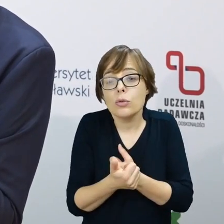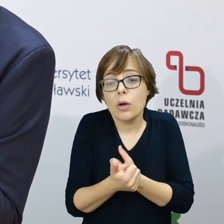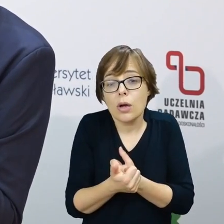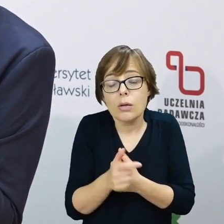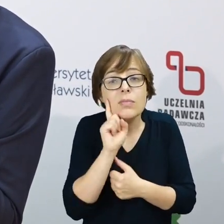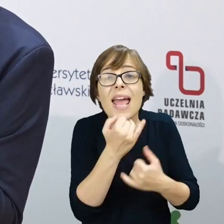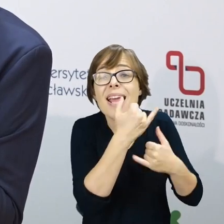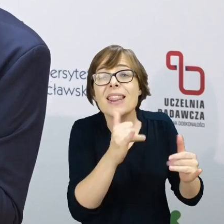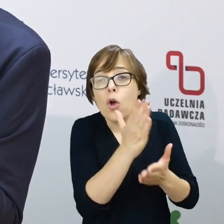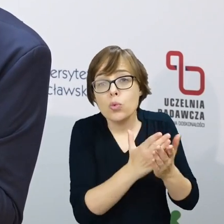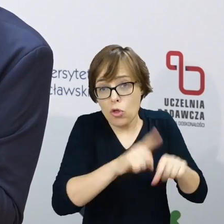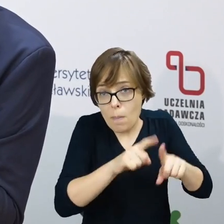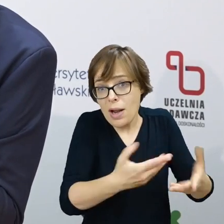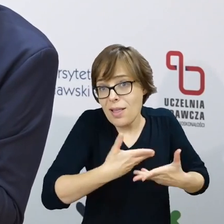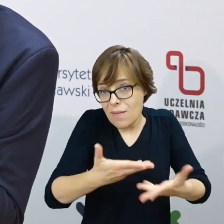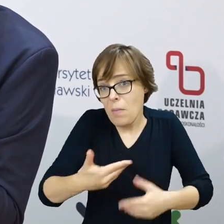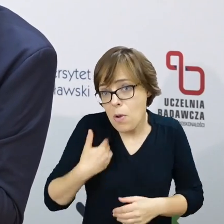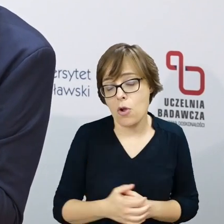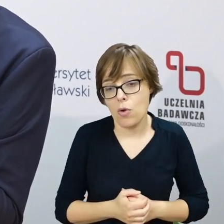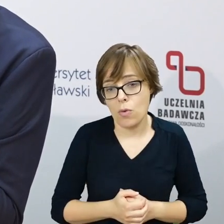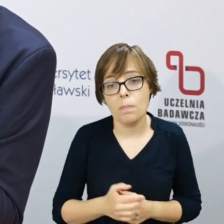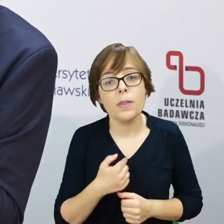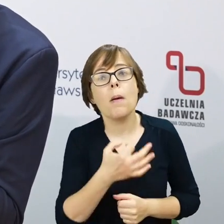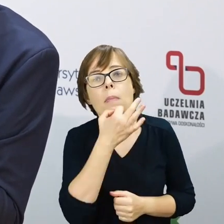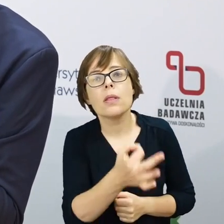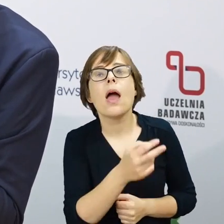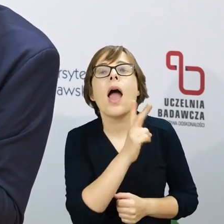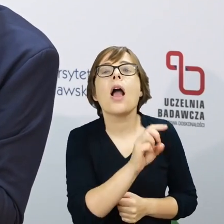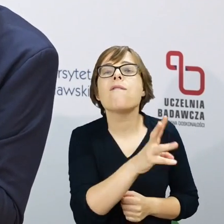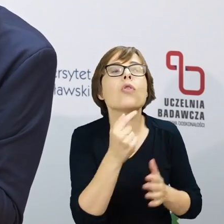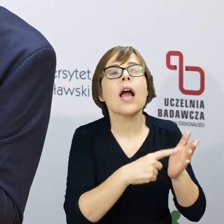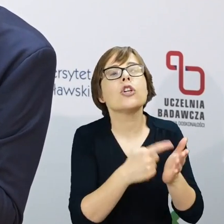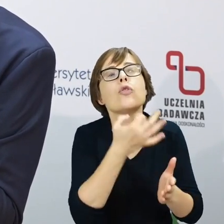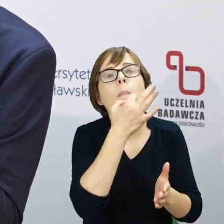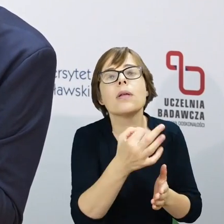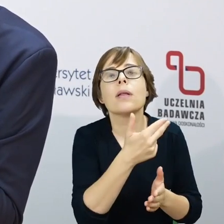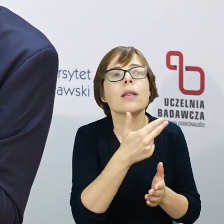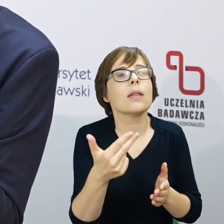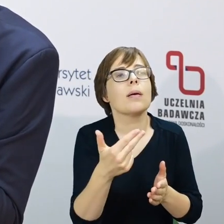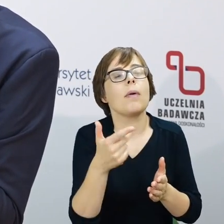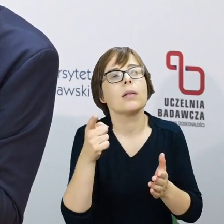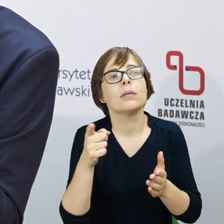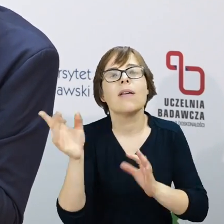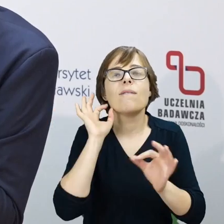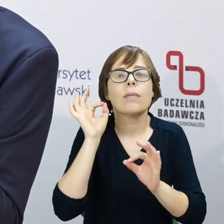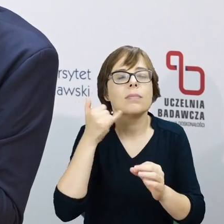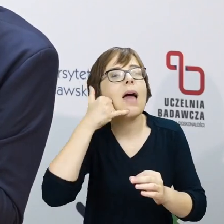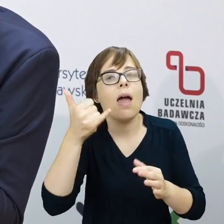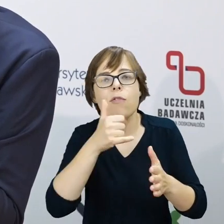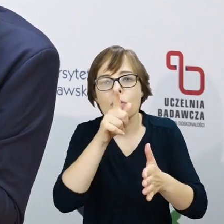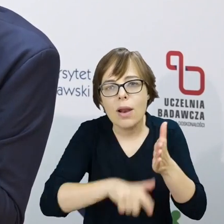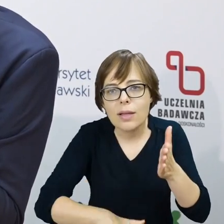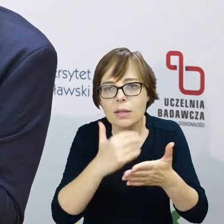służby udostępniały. Pytaliśmy o to, jak często SKW pyta o billingi, jak często zasięga billingi, informacje o lokalizacji